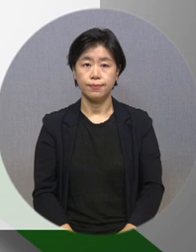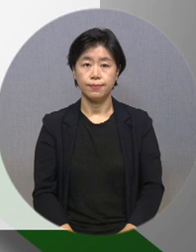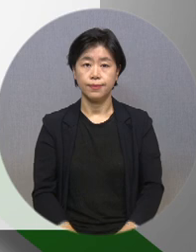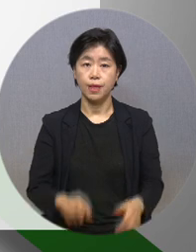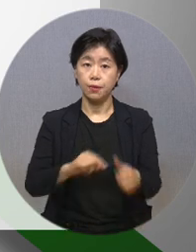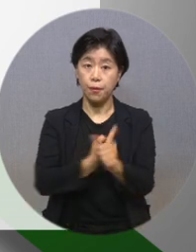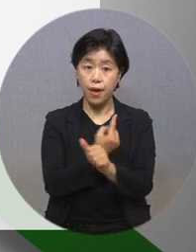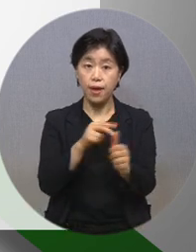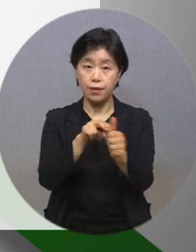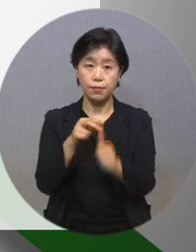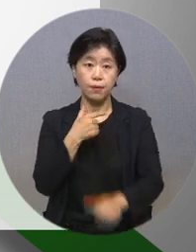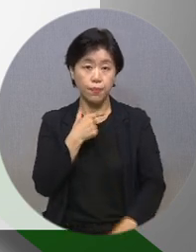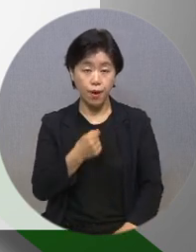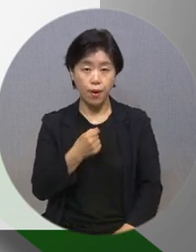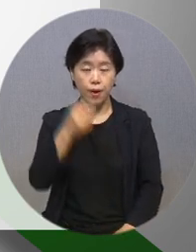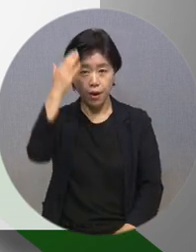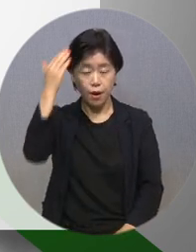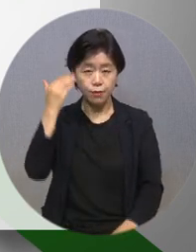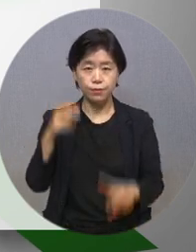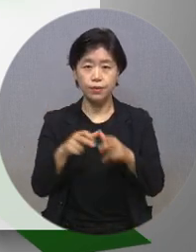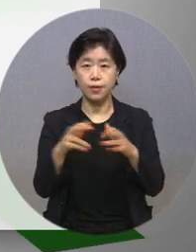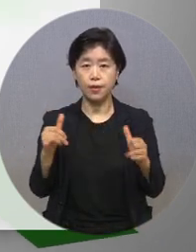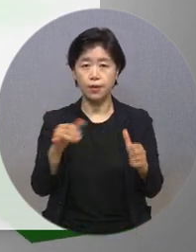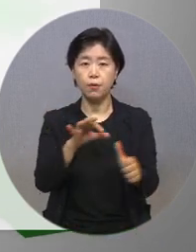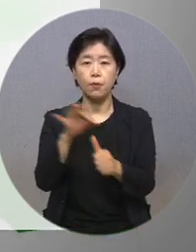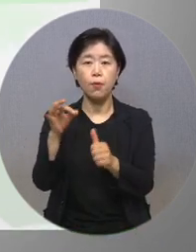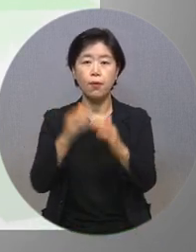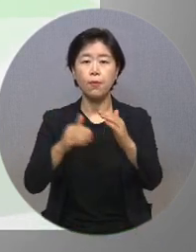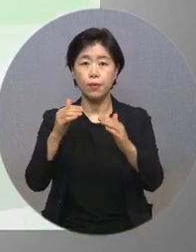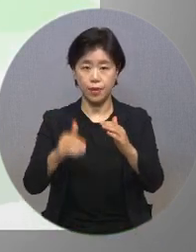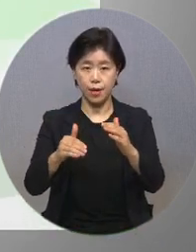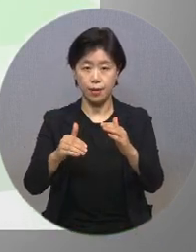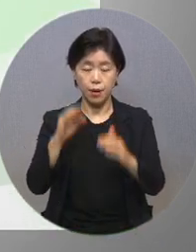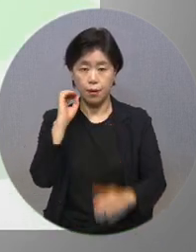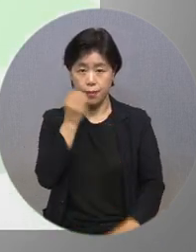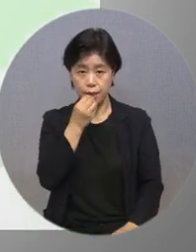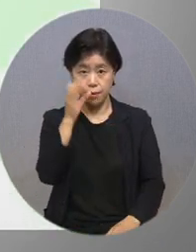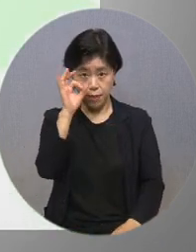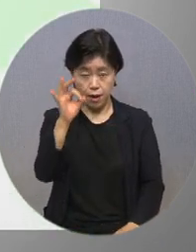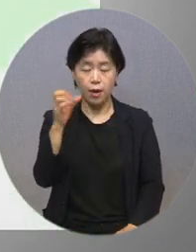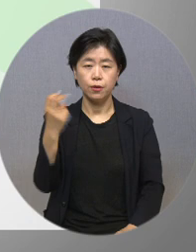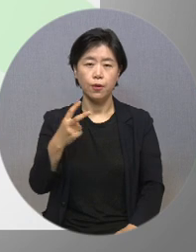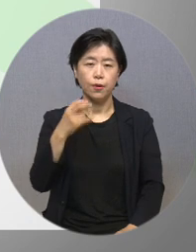더 자세한 입사 지원과 문의 사항은 한국장애인고용공단 누리집이나